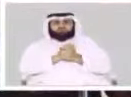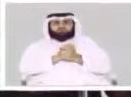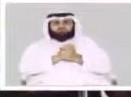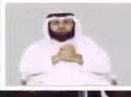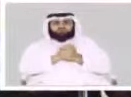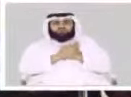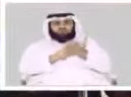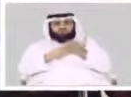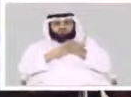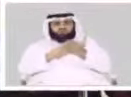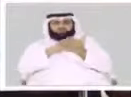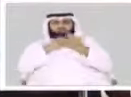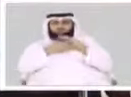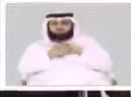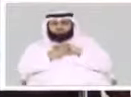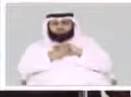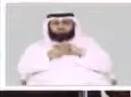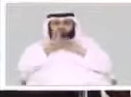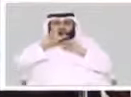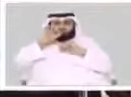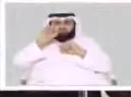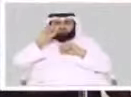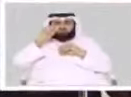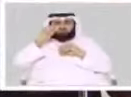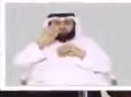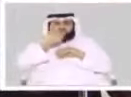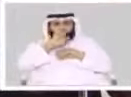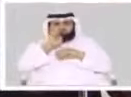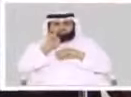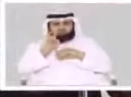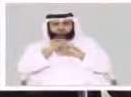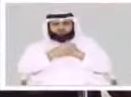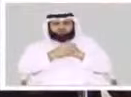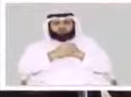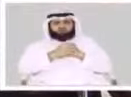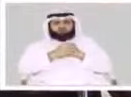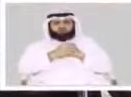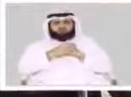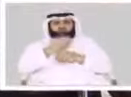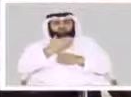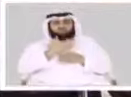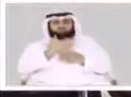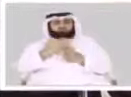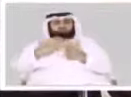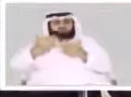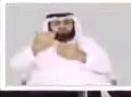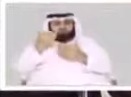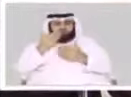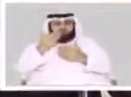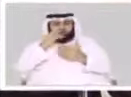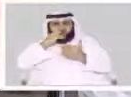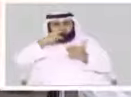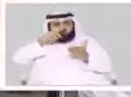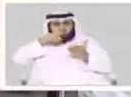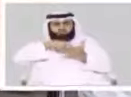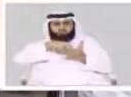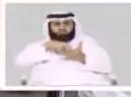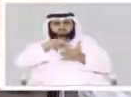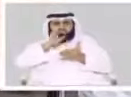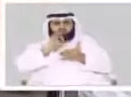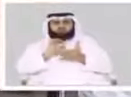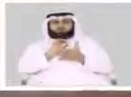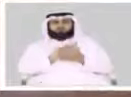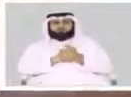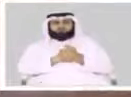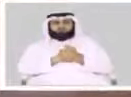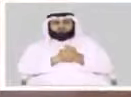تلك الأرض المقدسة، لأنه ما كان لتلك الأرض المقدسة أن تطأها تلك الأقدام